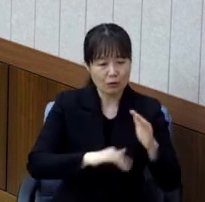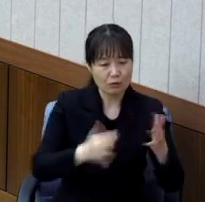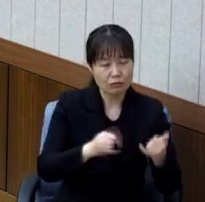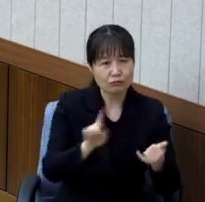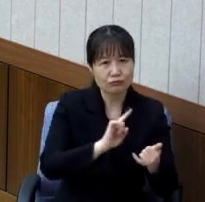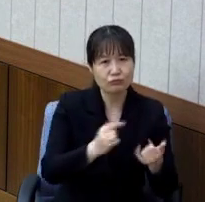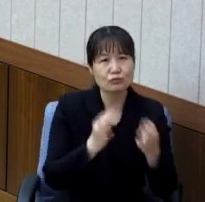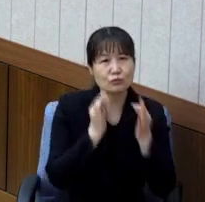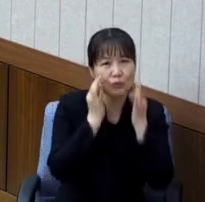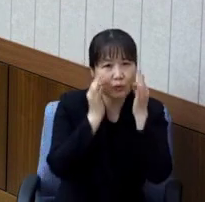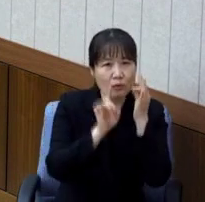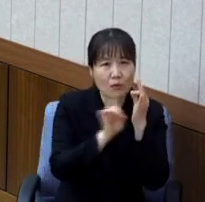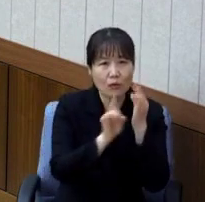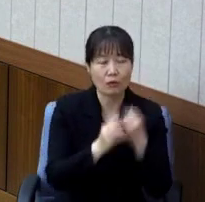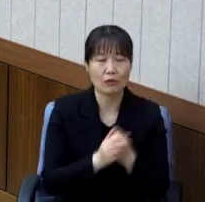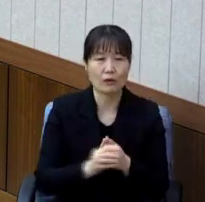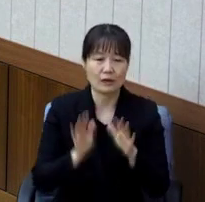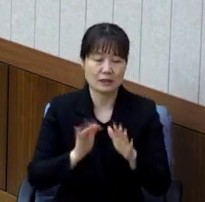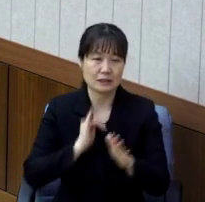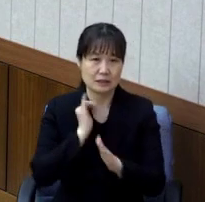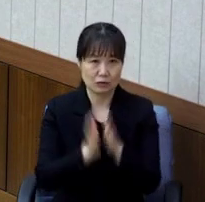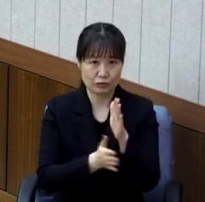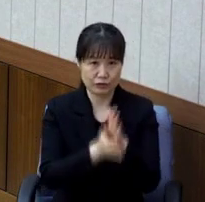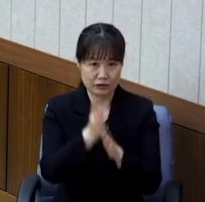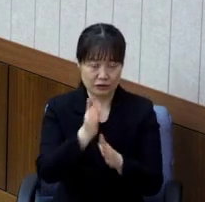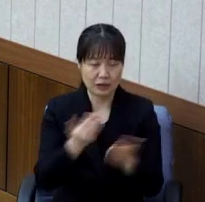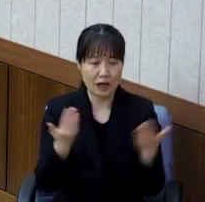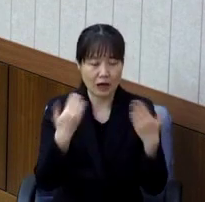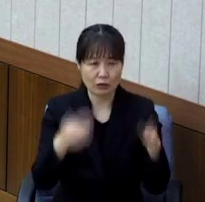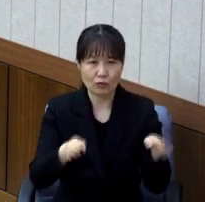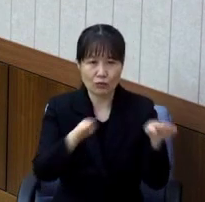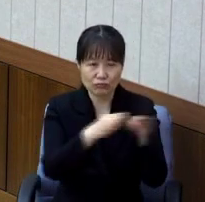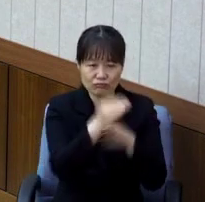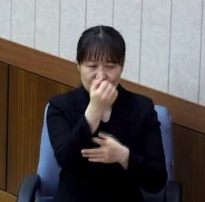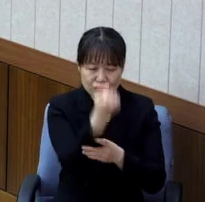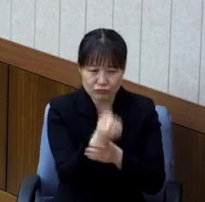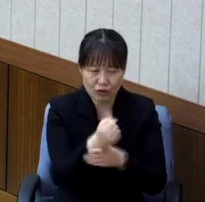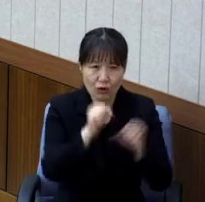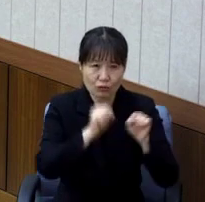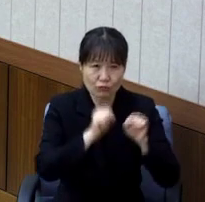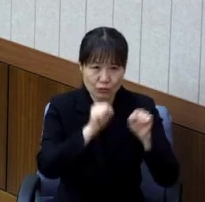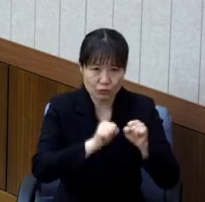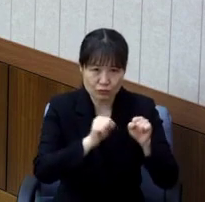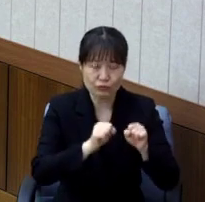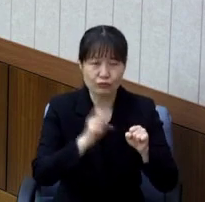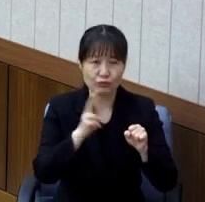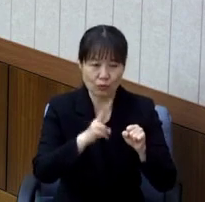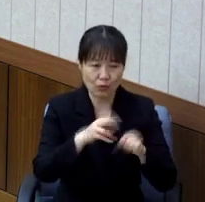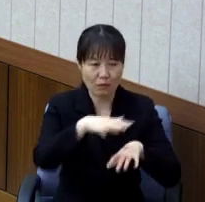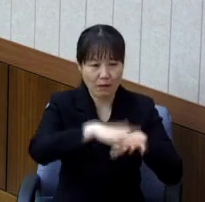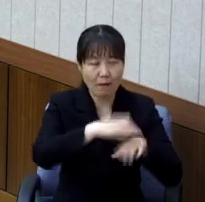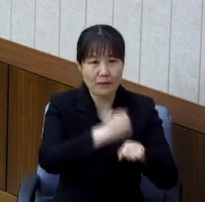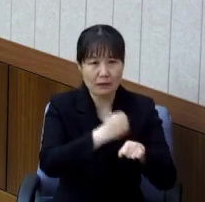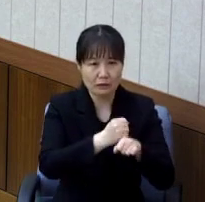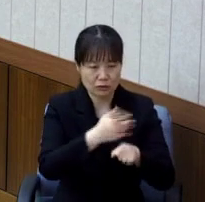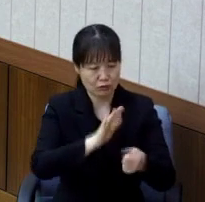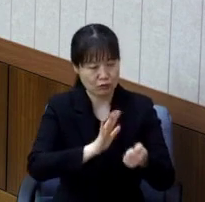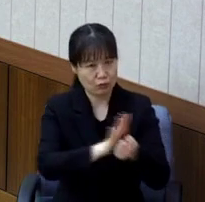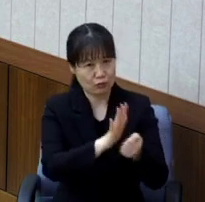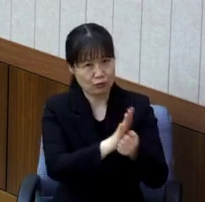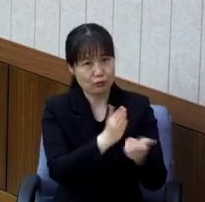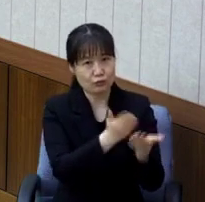왔습니까 현재 의정부시는 학교 노후 시설 환경 개선 운동부 지원 생태 학습 텃밭 조성에 보조금을 지원하고